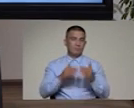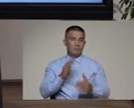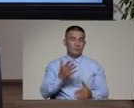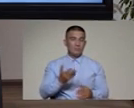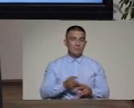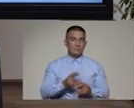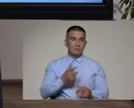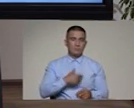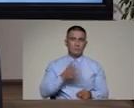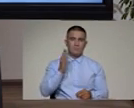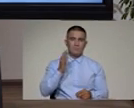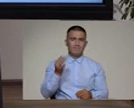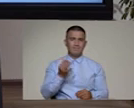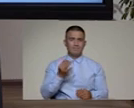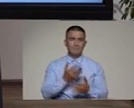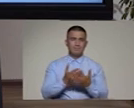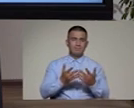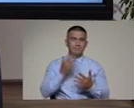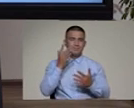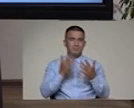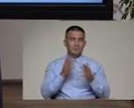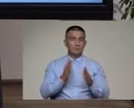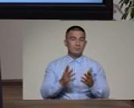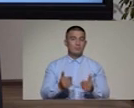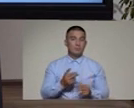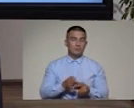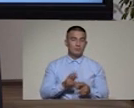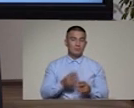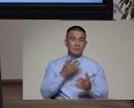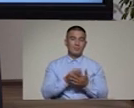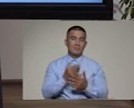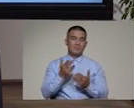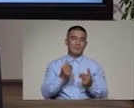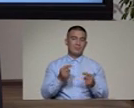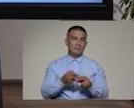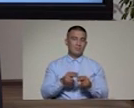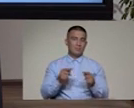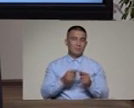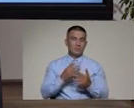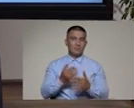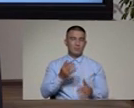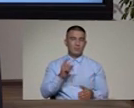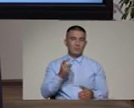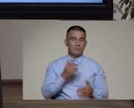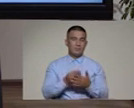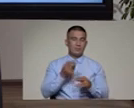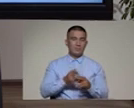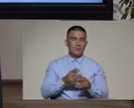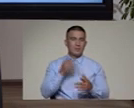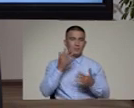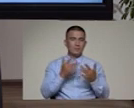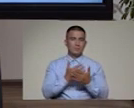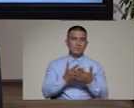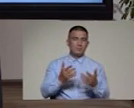va bora-bora tafakkur qilishni unutamiz. Aynan kimyo fani tafakkurlarga boy bo'lgan,